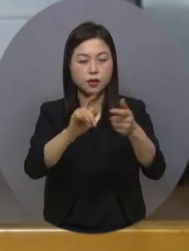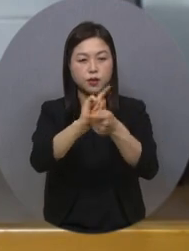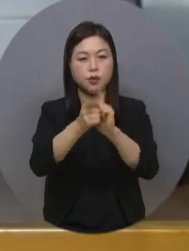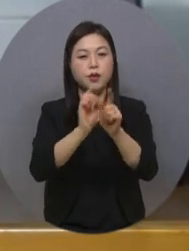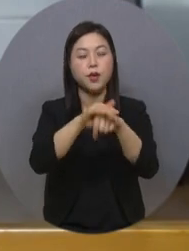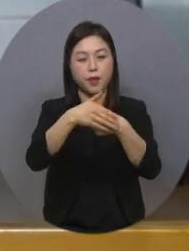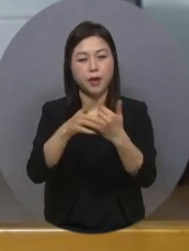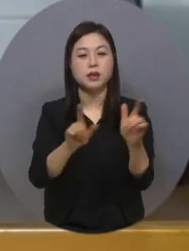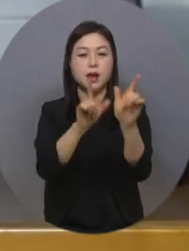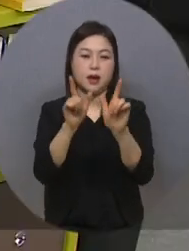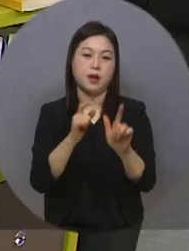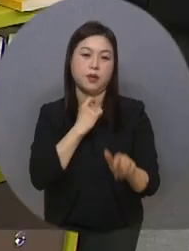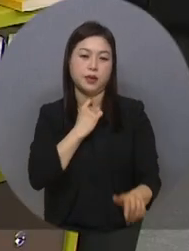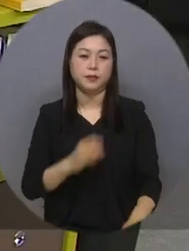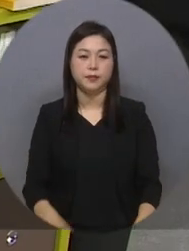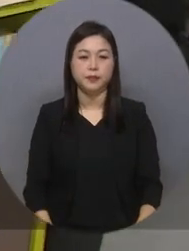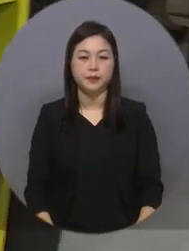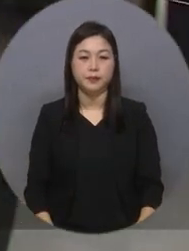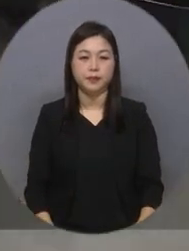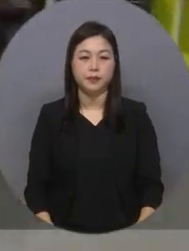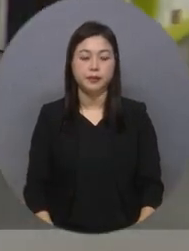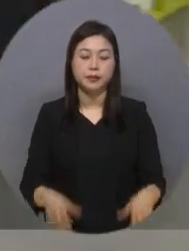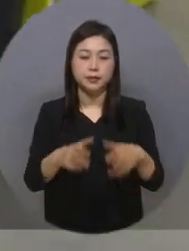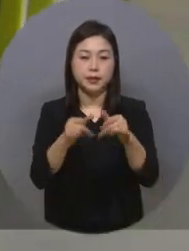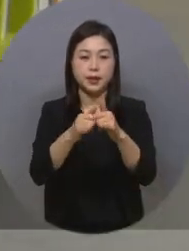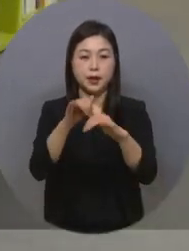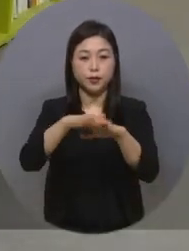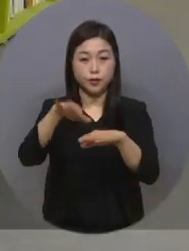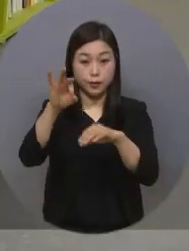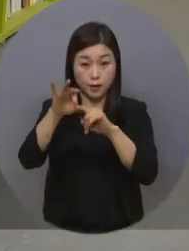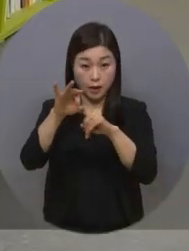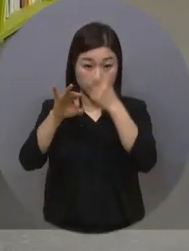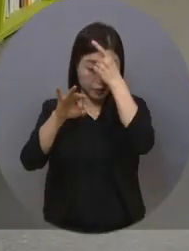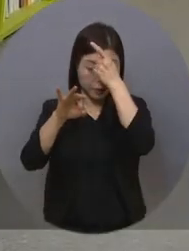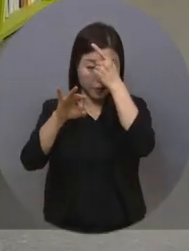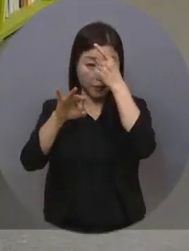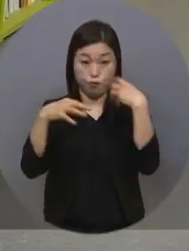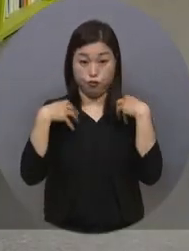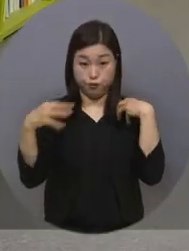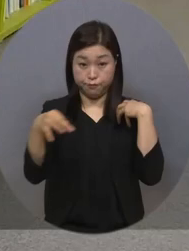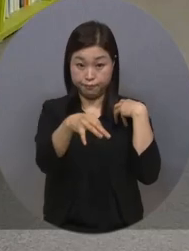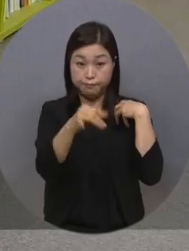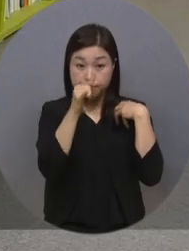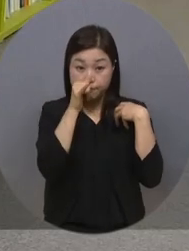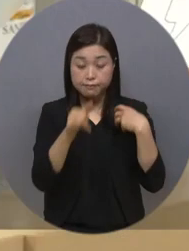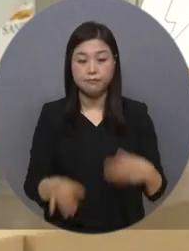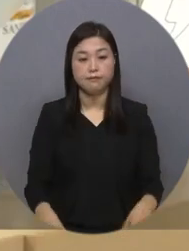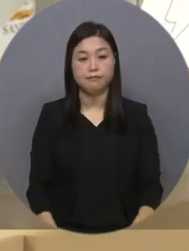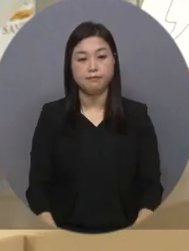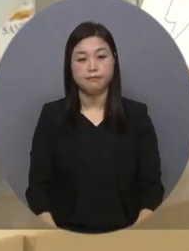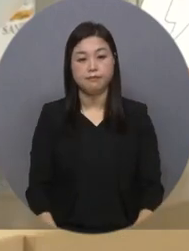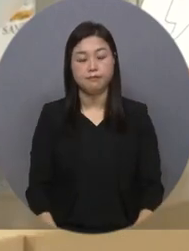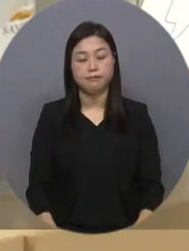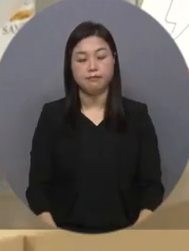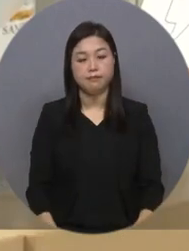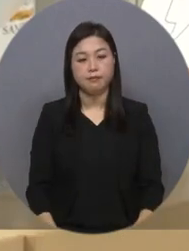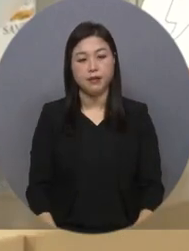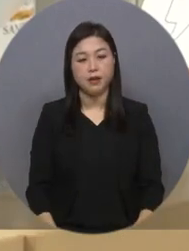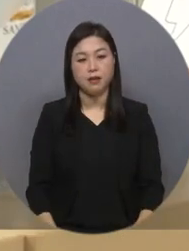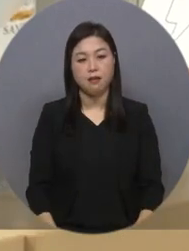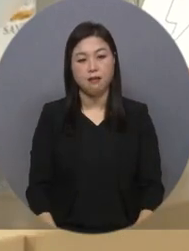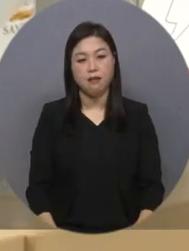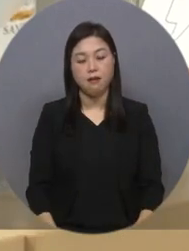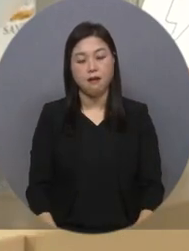살아갔으면 좋겠습니다. 장애인 수당을 정부에서 지급해주고 있는데 그때마다 가서 신청을